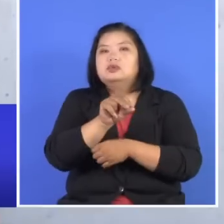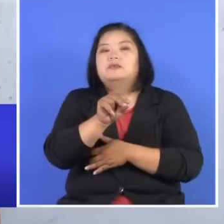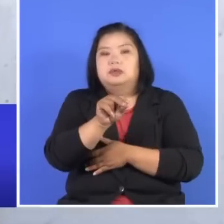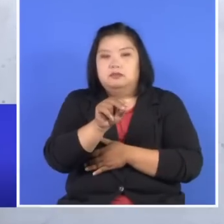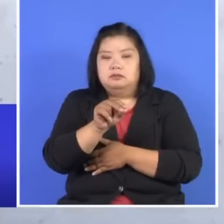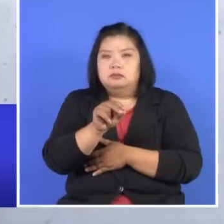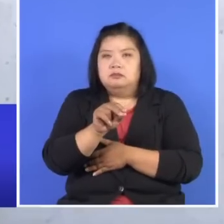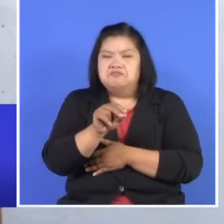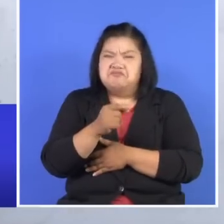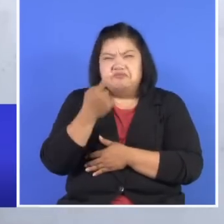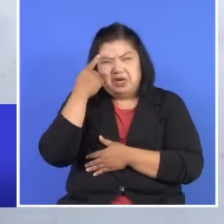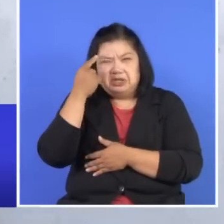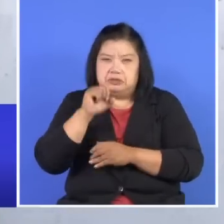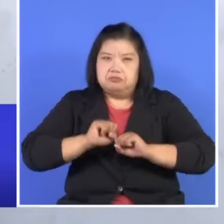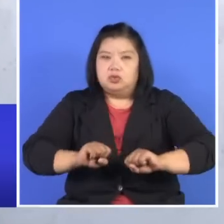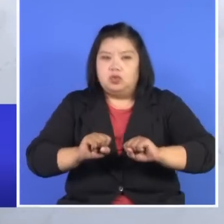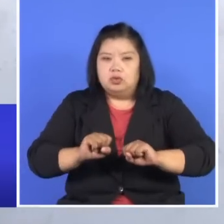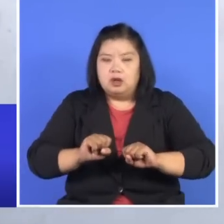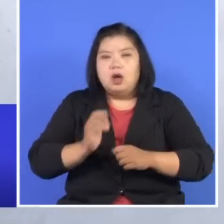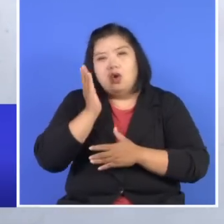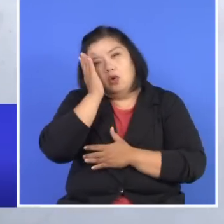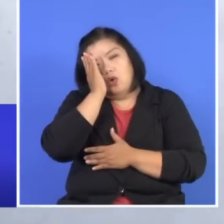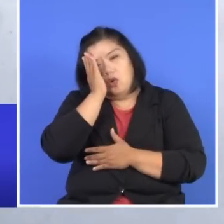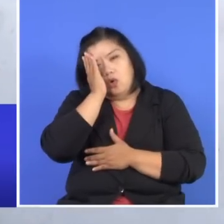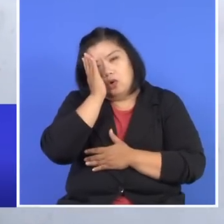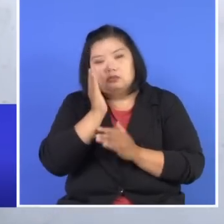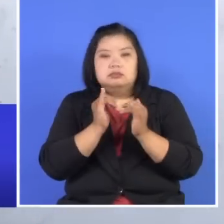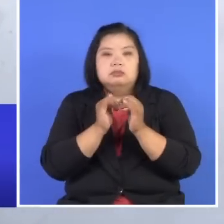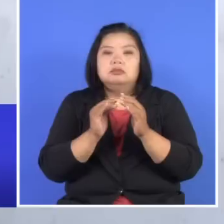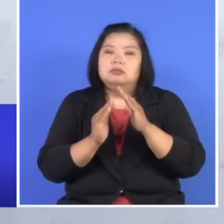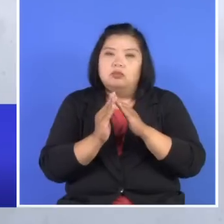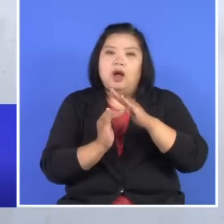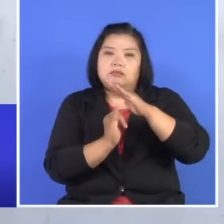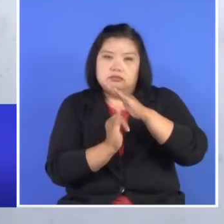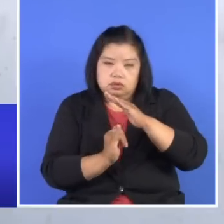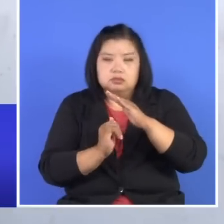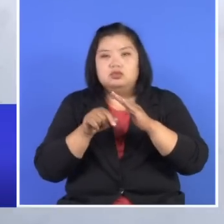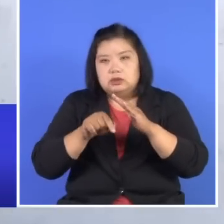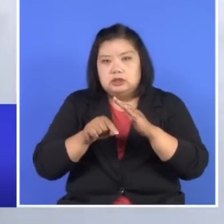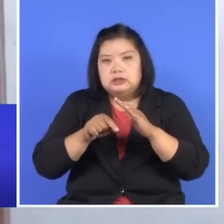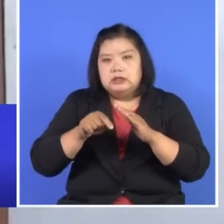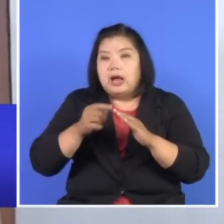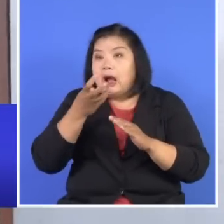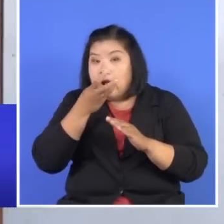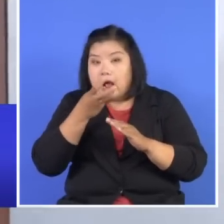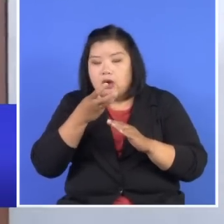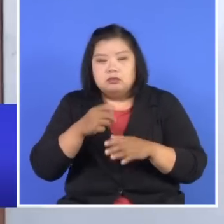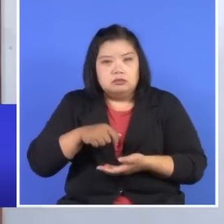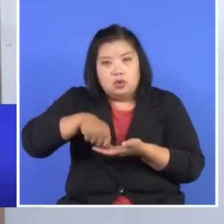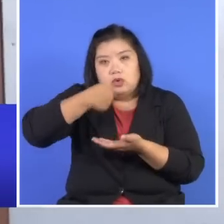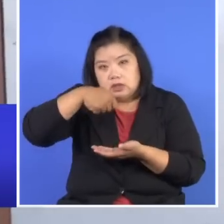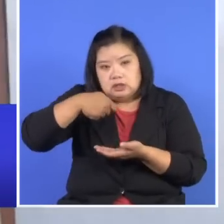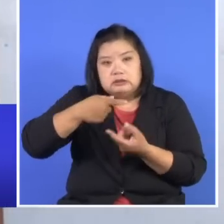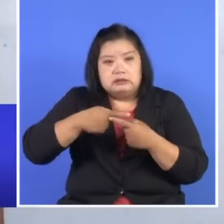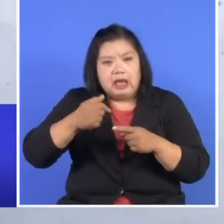านแล้วก็อาศัยกินอยู่หลับนอนอยู่ในวัดเนี่ยนะคะคุณผู้ชมกินข้าววัดกินข้าวก้นบาตรพระแต่ก็ไม่ส